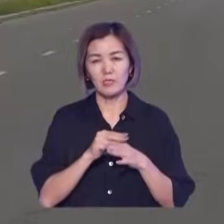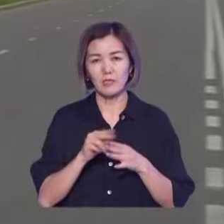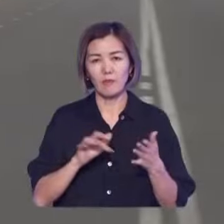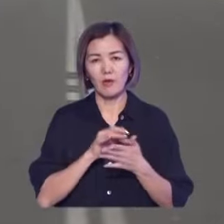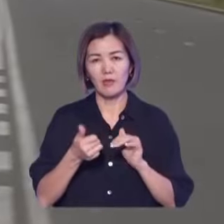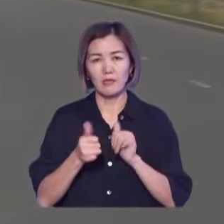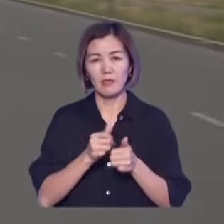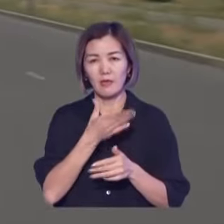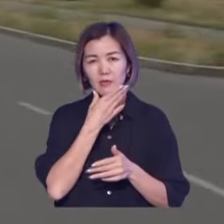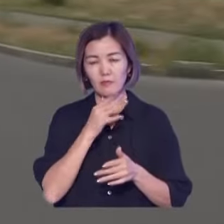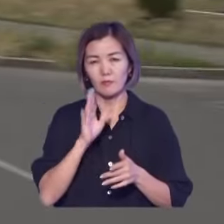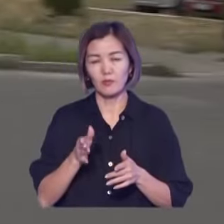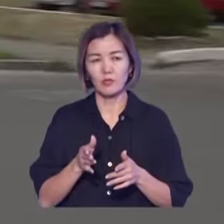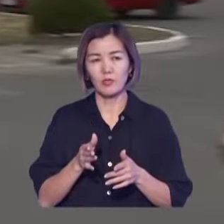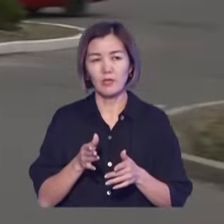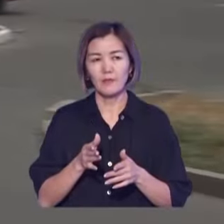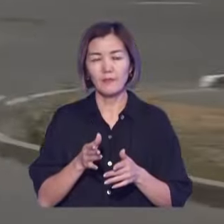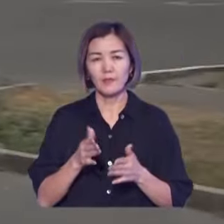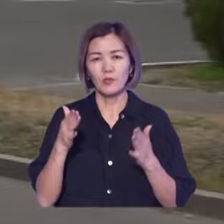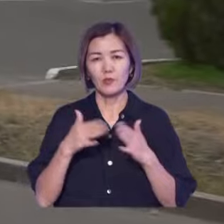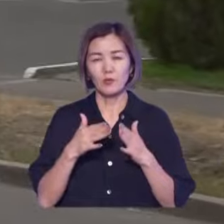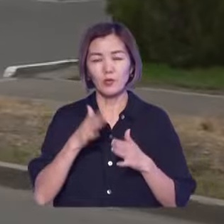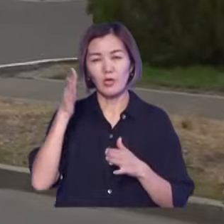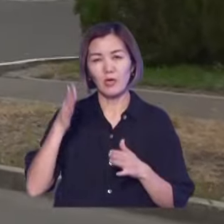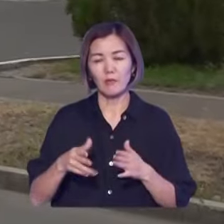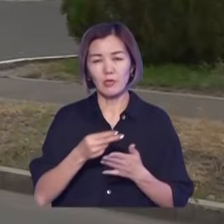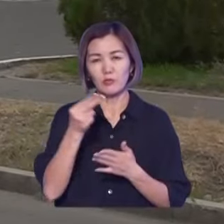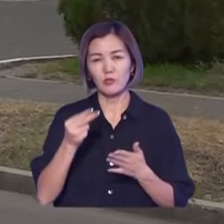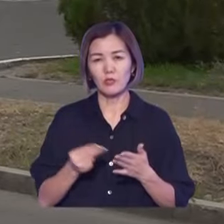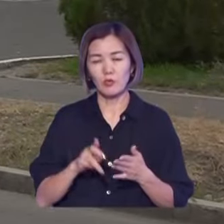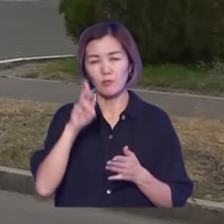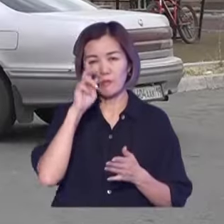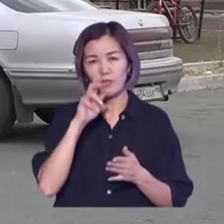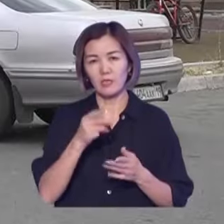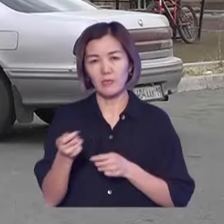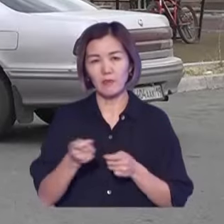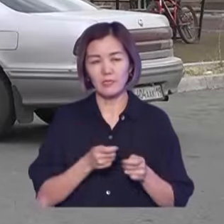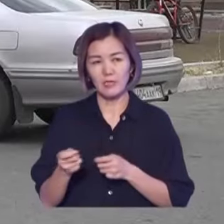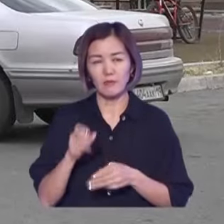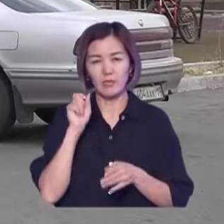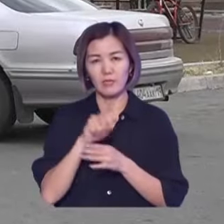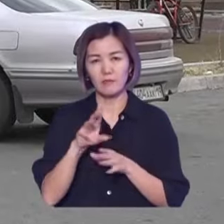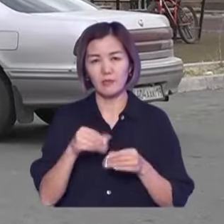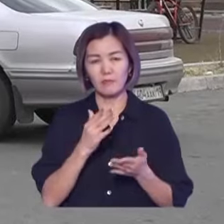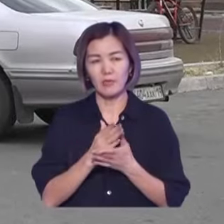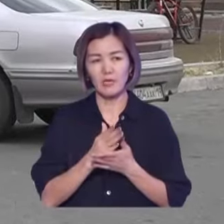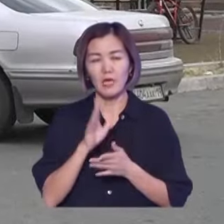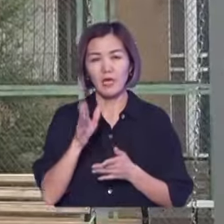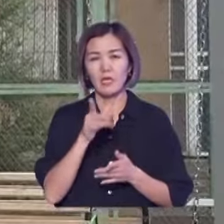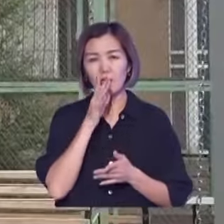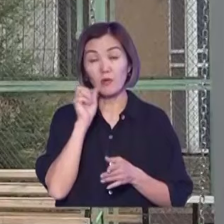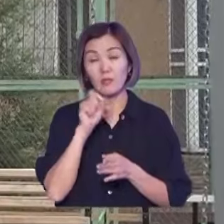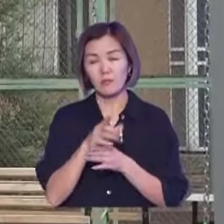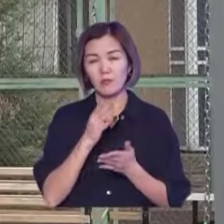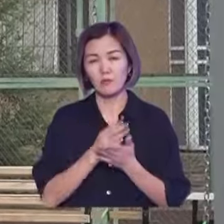ашуға әкімшілікте қарсы емес. Әдетте баспана қабырғаларына сурет салуға көбіне мемлекеттік басқармалардан тапсырыс түседі. Алдағы уақытта сұраныс